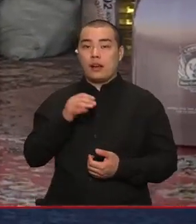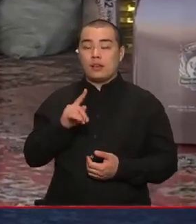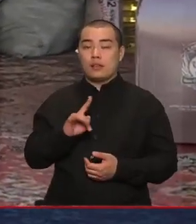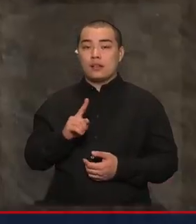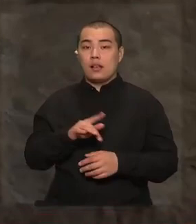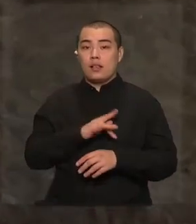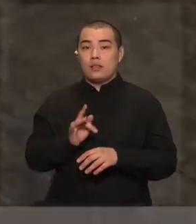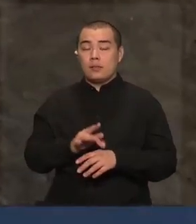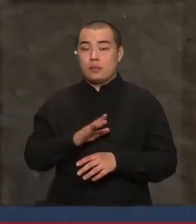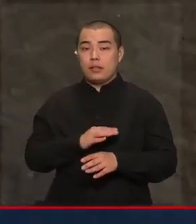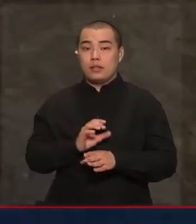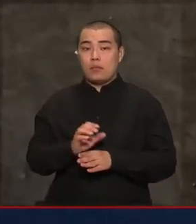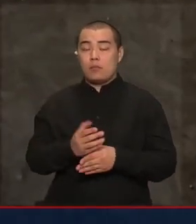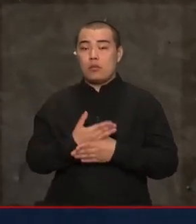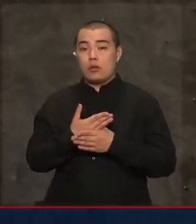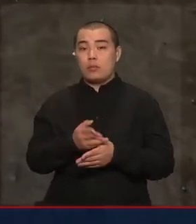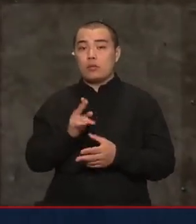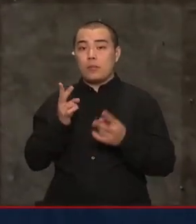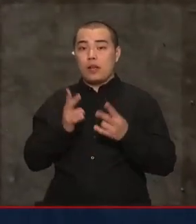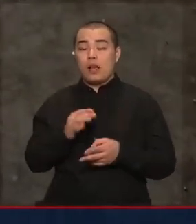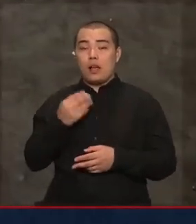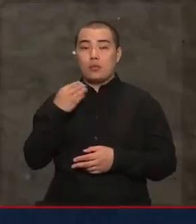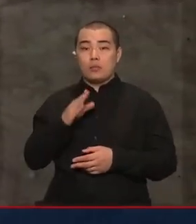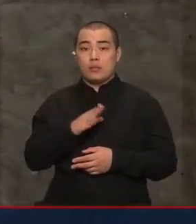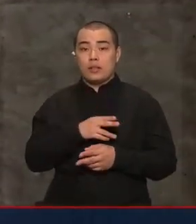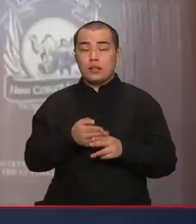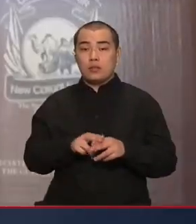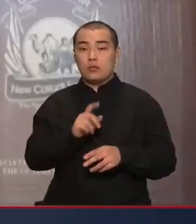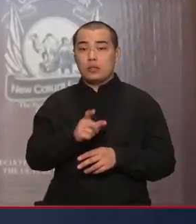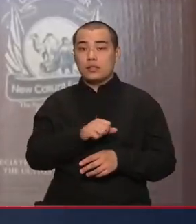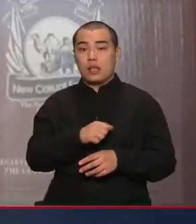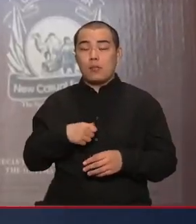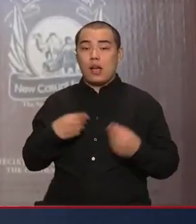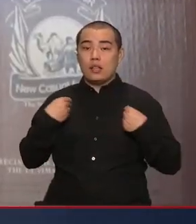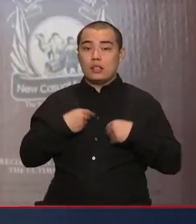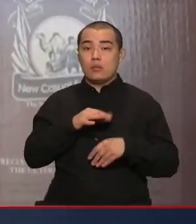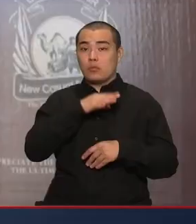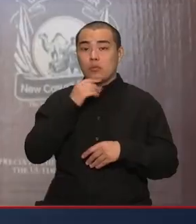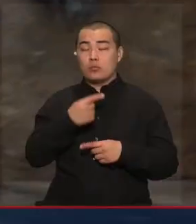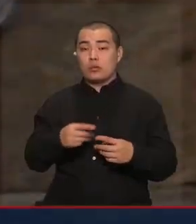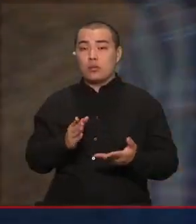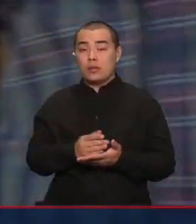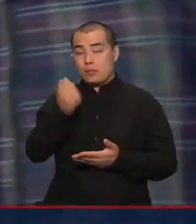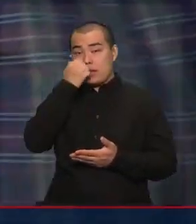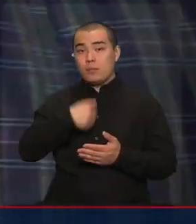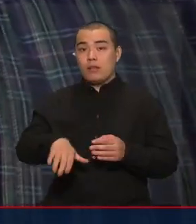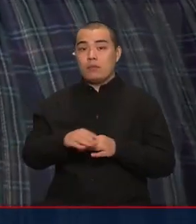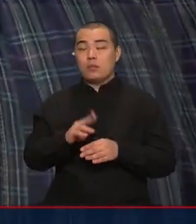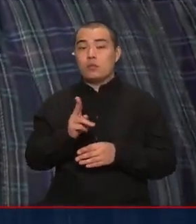Мы решили собраться и помочь пострадавшим в Актобе. Вот, люди несут одежду и многое другое. Спасибо всем,